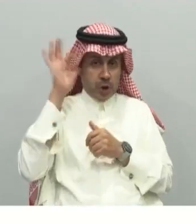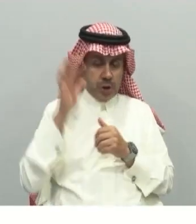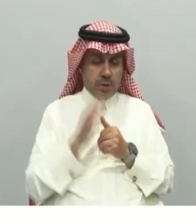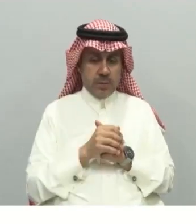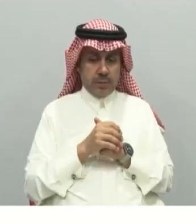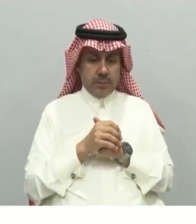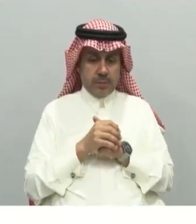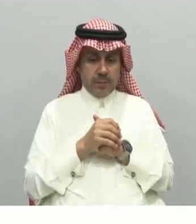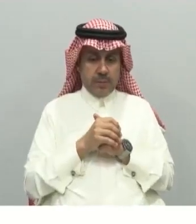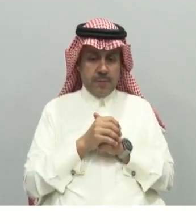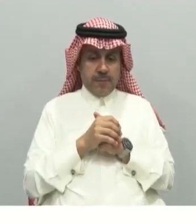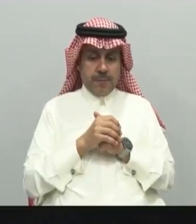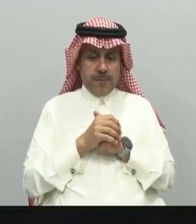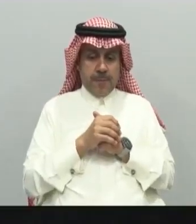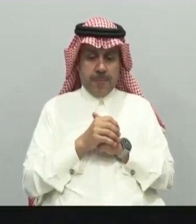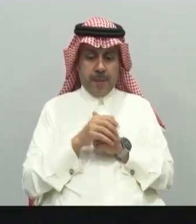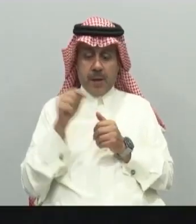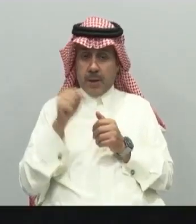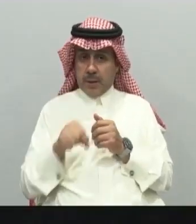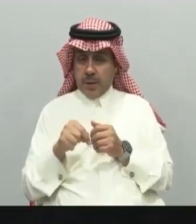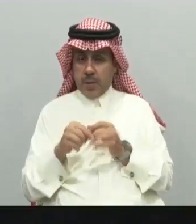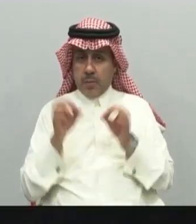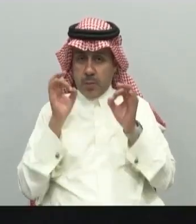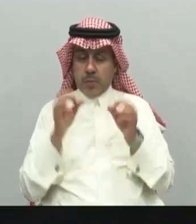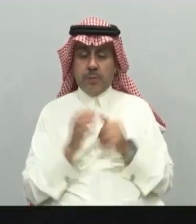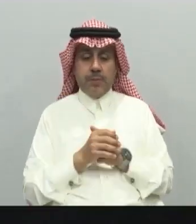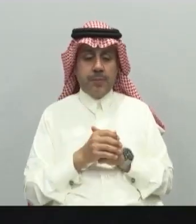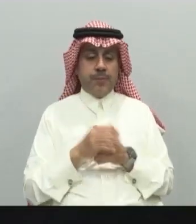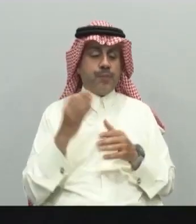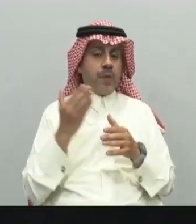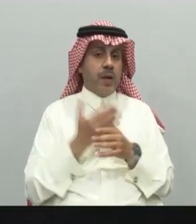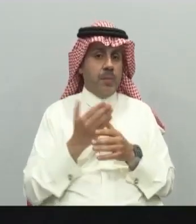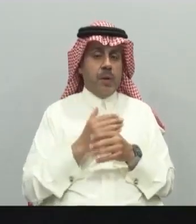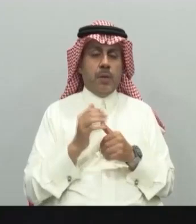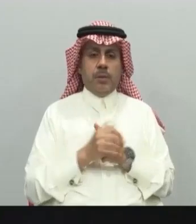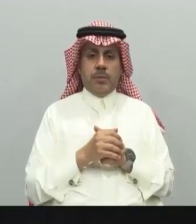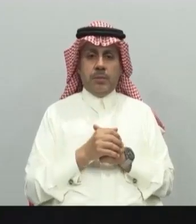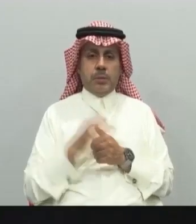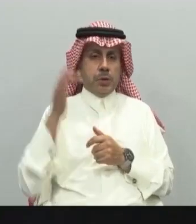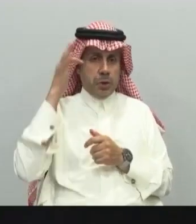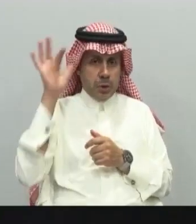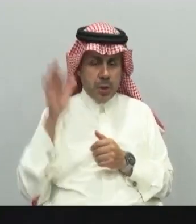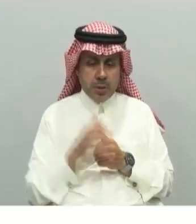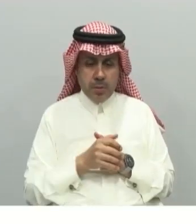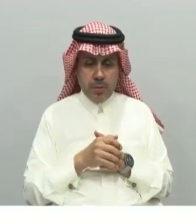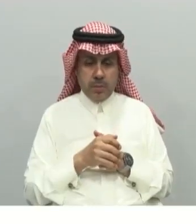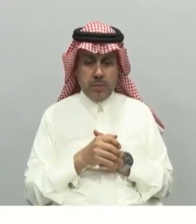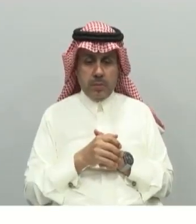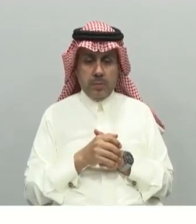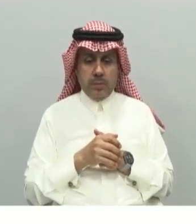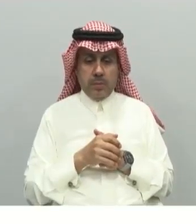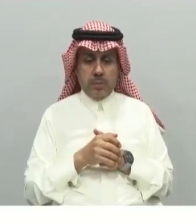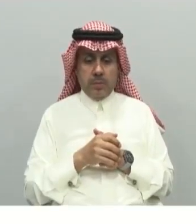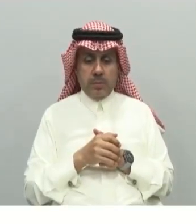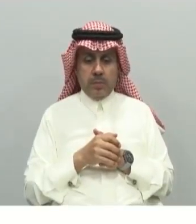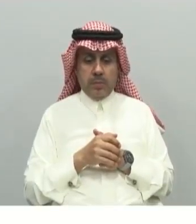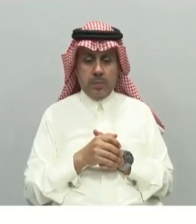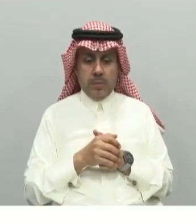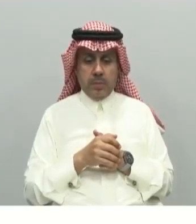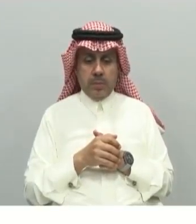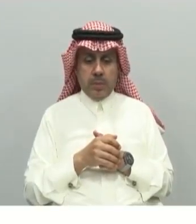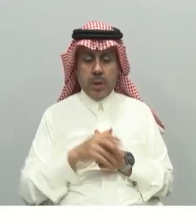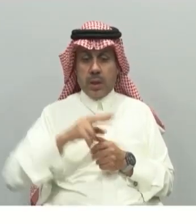جائز لكن الان نريد لماذا قلنا انه جائز ما العله العله